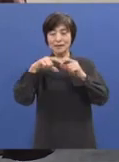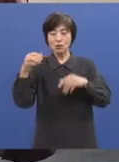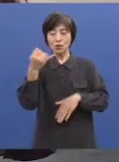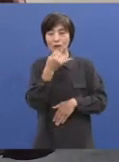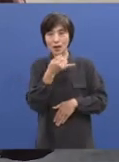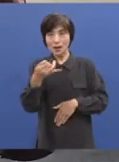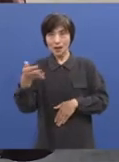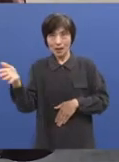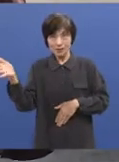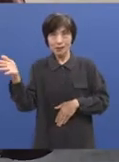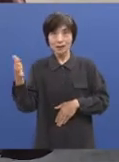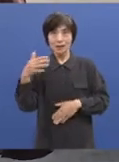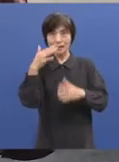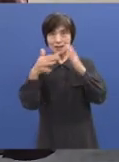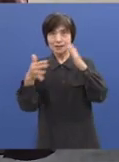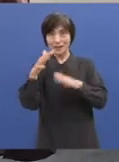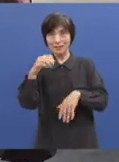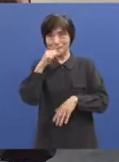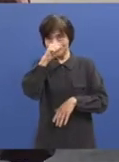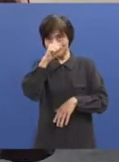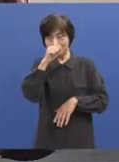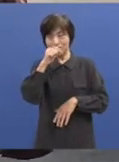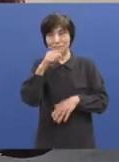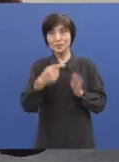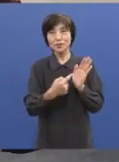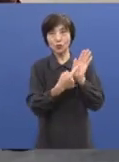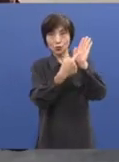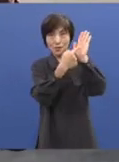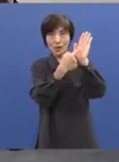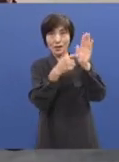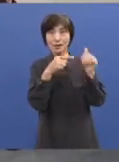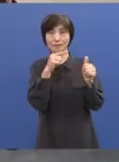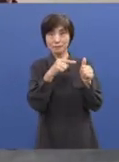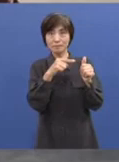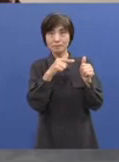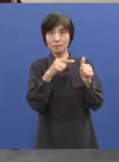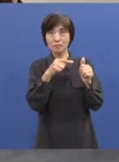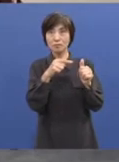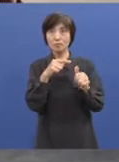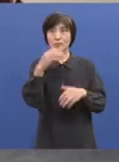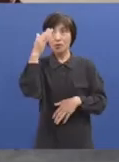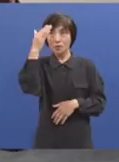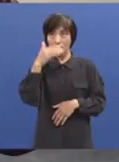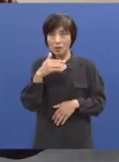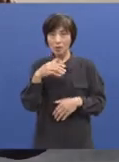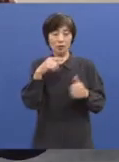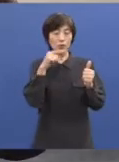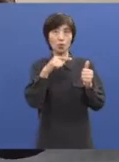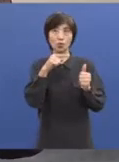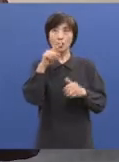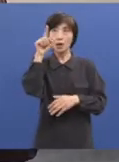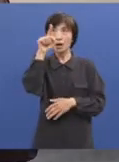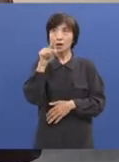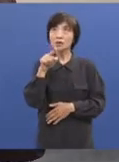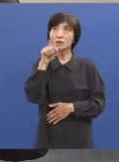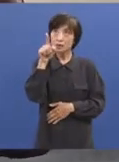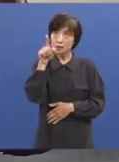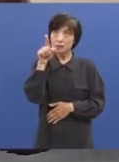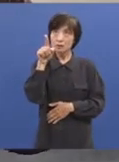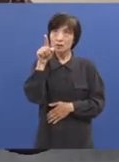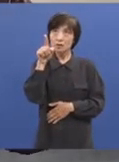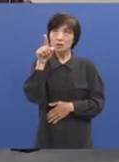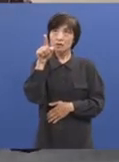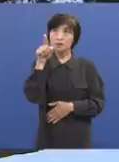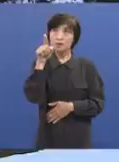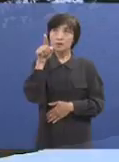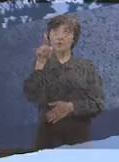戦で勝利を収めた人なんですよ。 あの東郷平八郎が書いた文字なんですね。 そうです